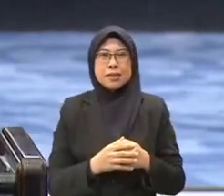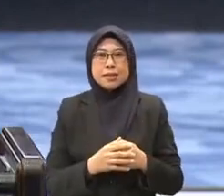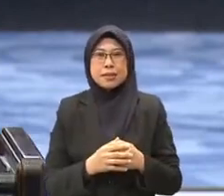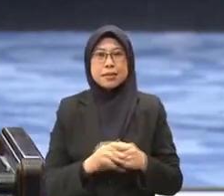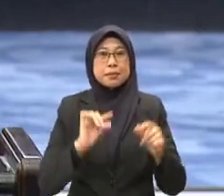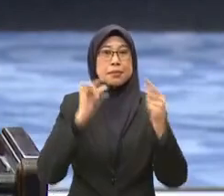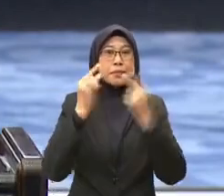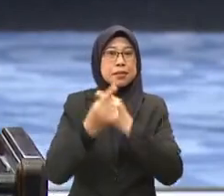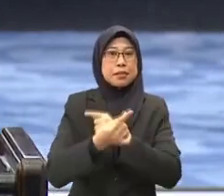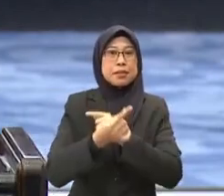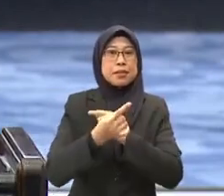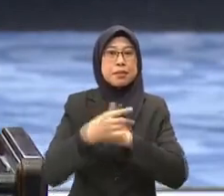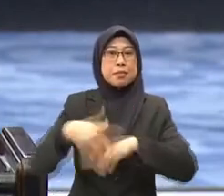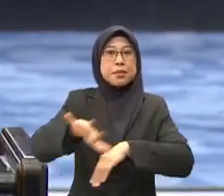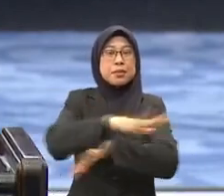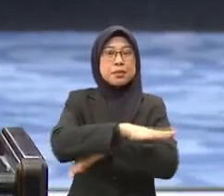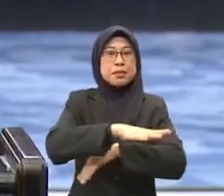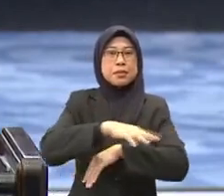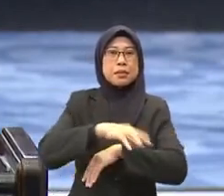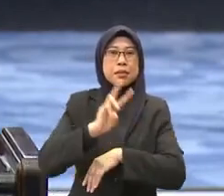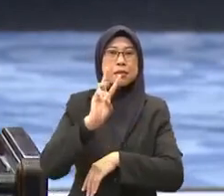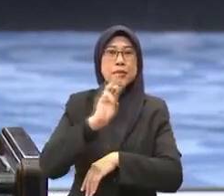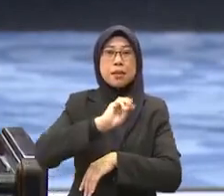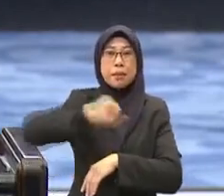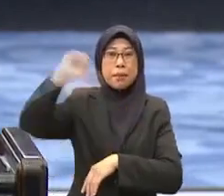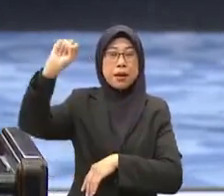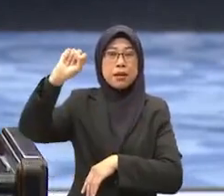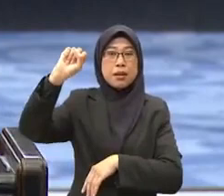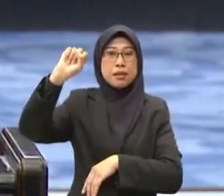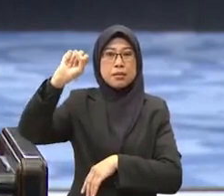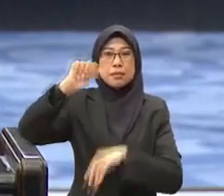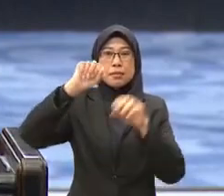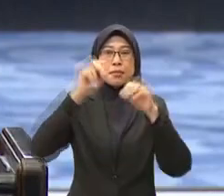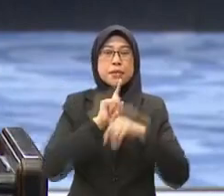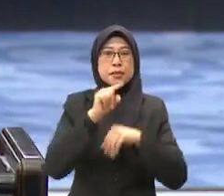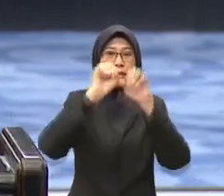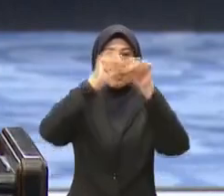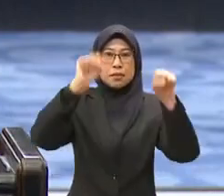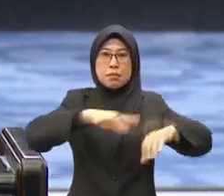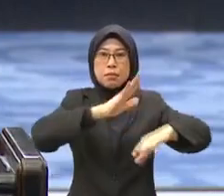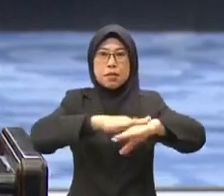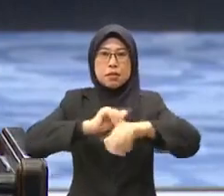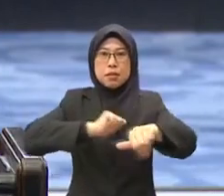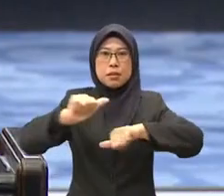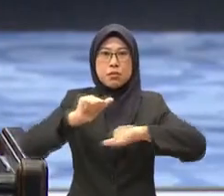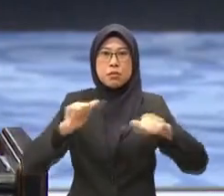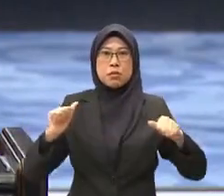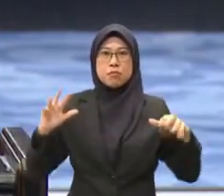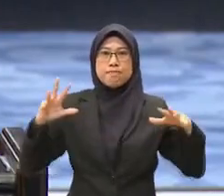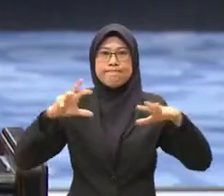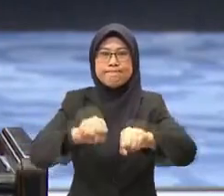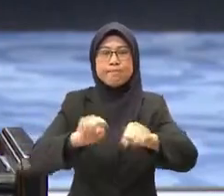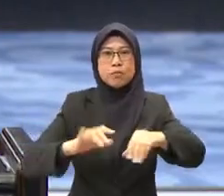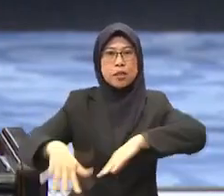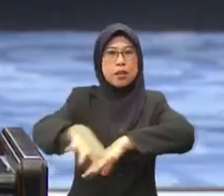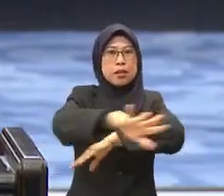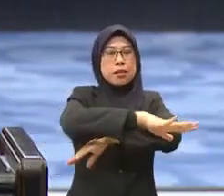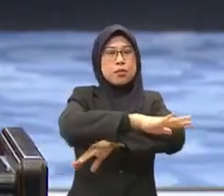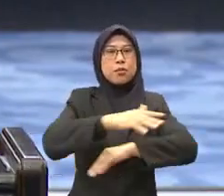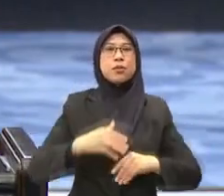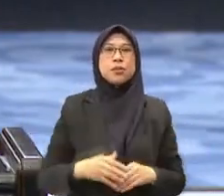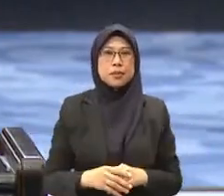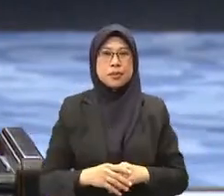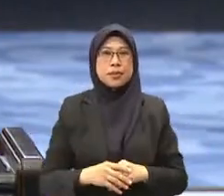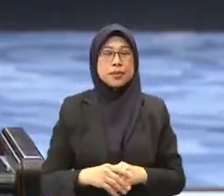maklum pada 24 Februari 2023 semasa pembentangan belanjawan 2023 yang amat berhormat Perdana Menteri telah mengumumkan